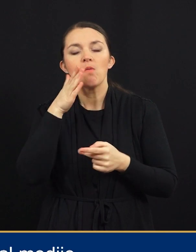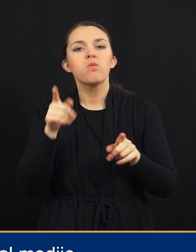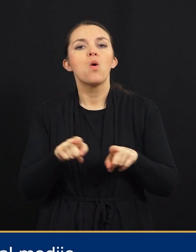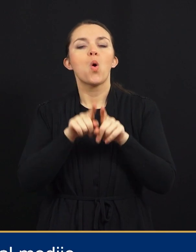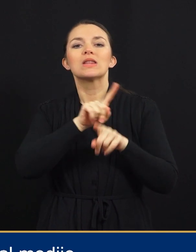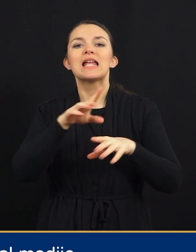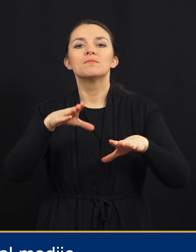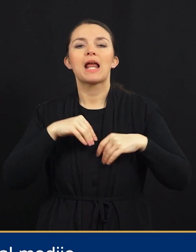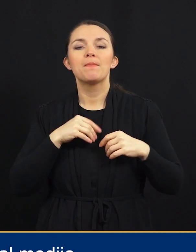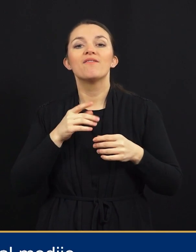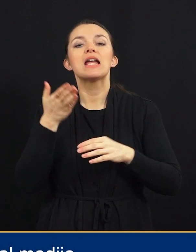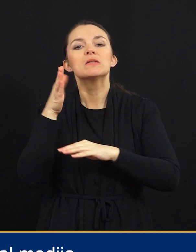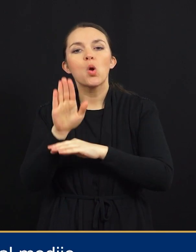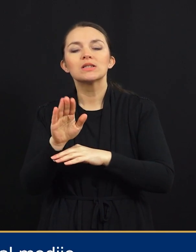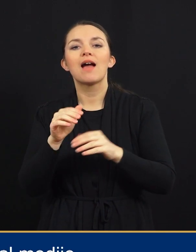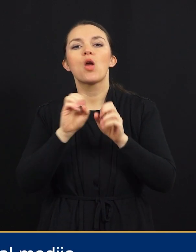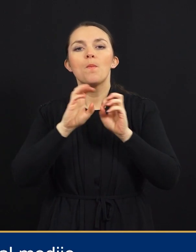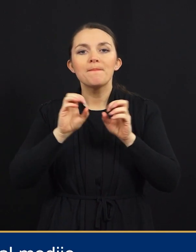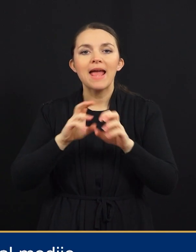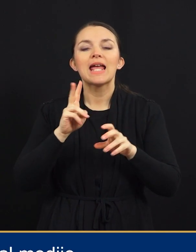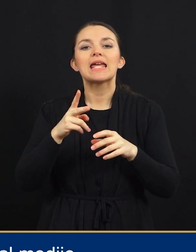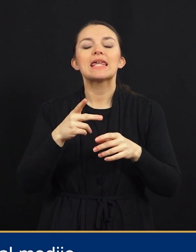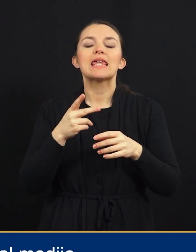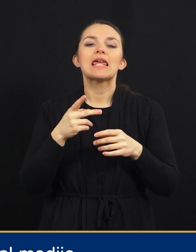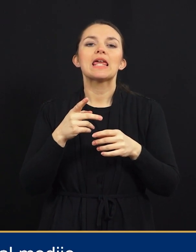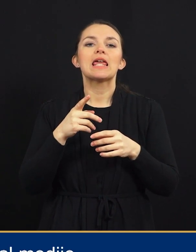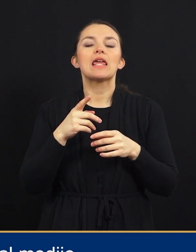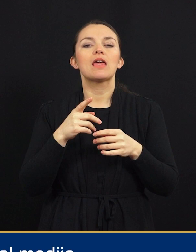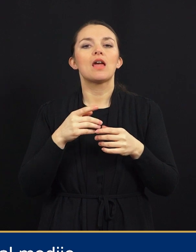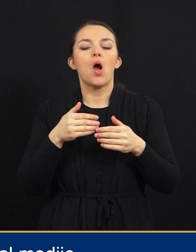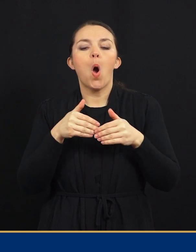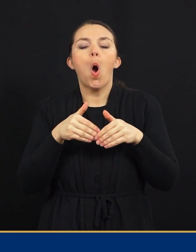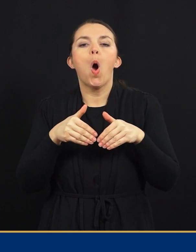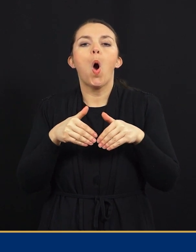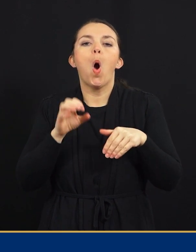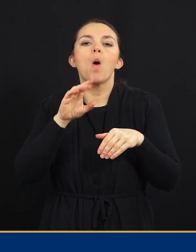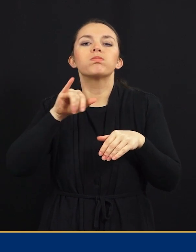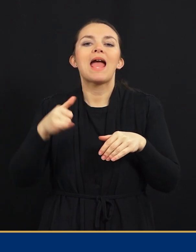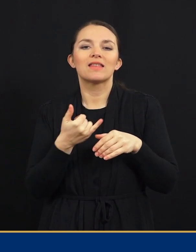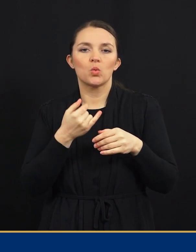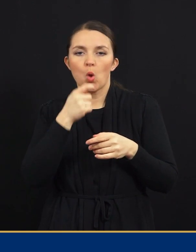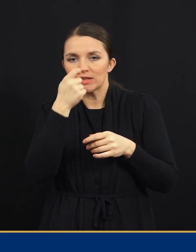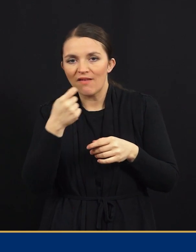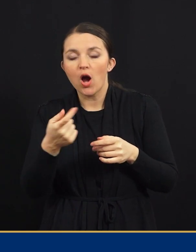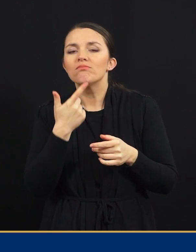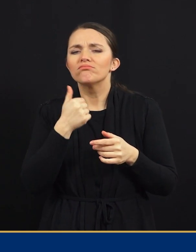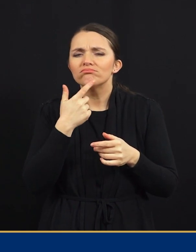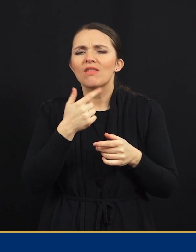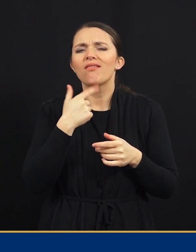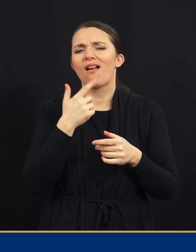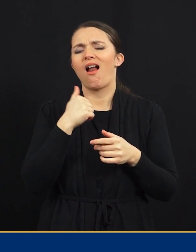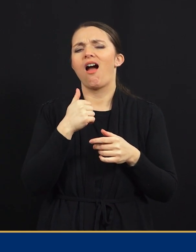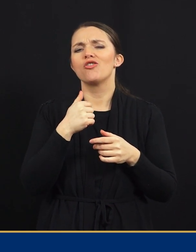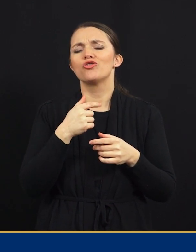kot nesprejemljive izpostavljal medije, ki objektivno zavajajo, namenoma napačno interpretirajo